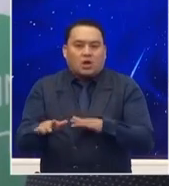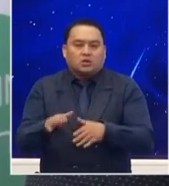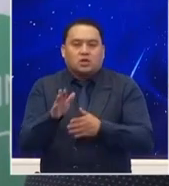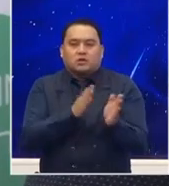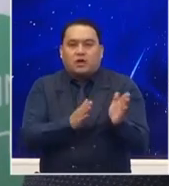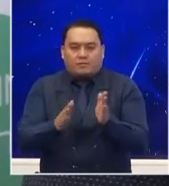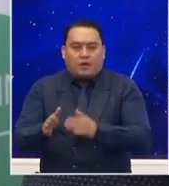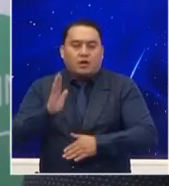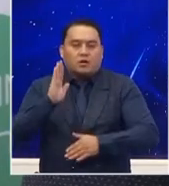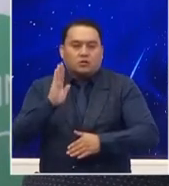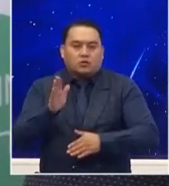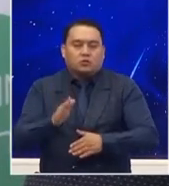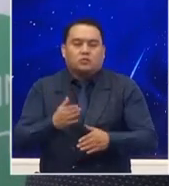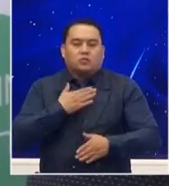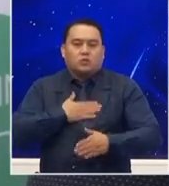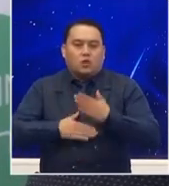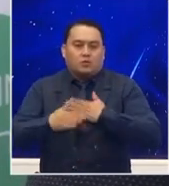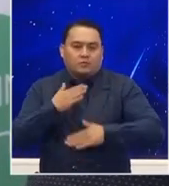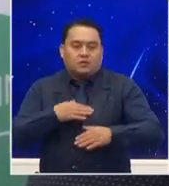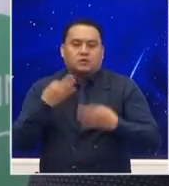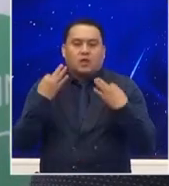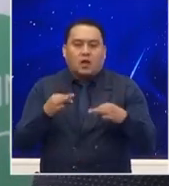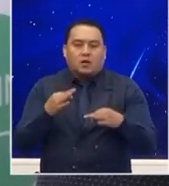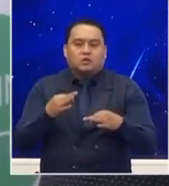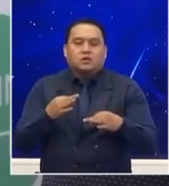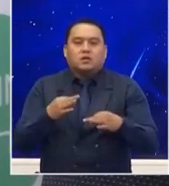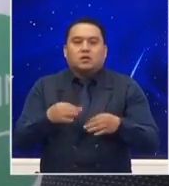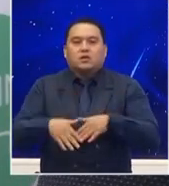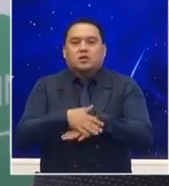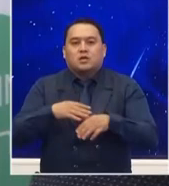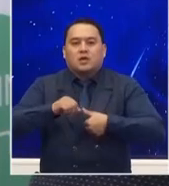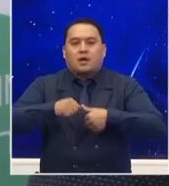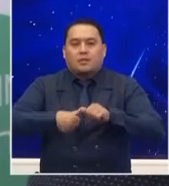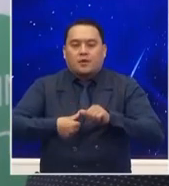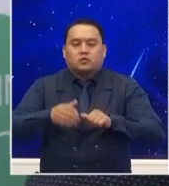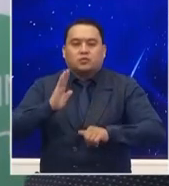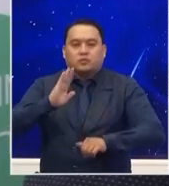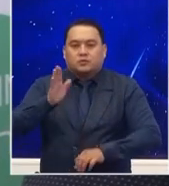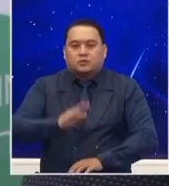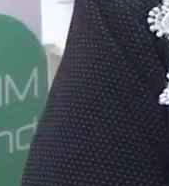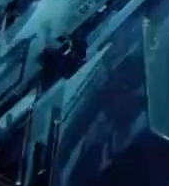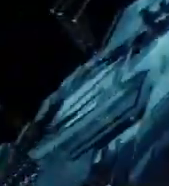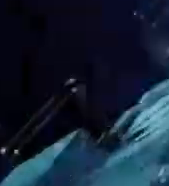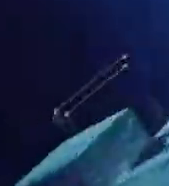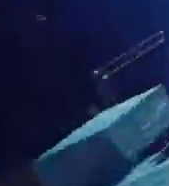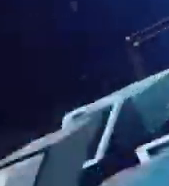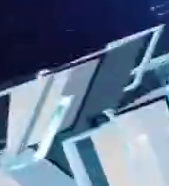жалғасын тапса, нұр үстіне нұр болар еді. Тәуелсіздігіміз тұғырлы, егемендігіміз еңселі болсын.